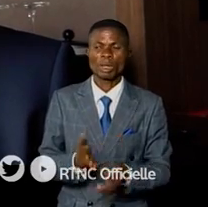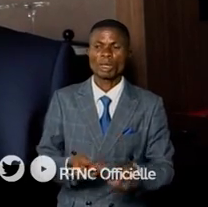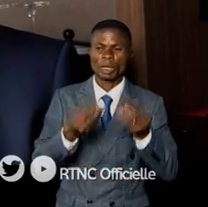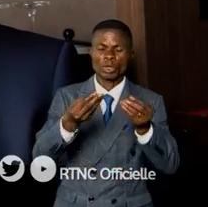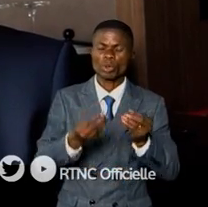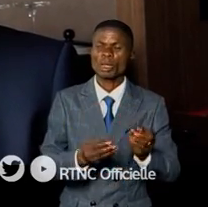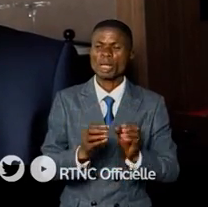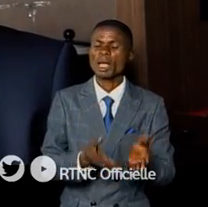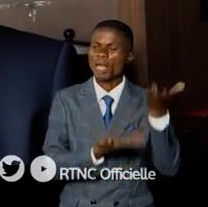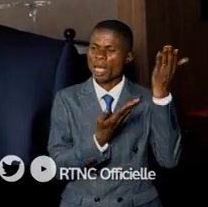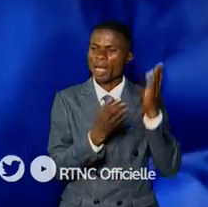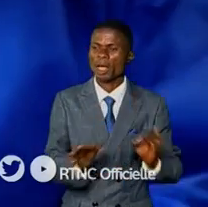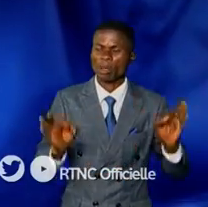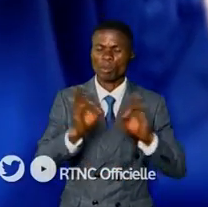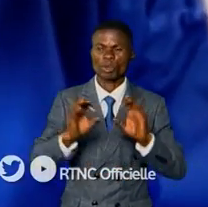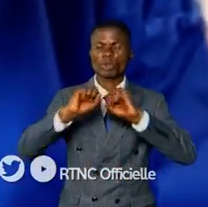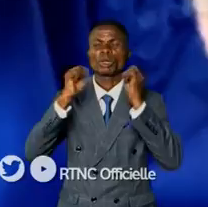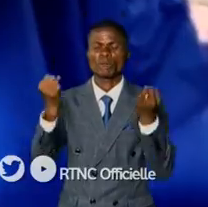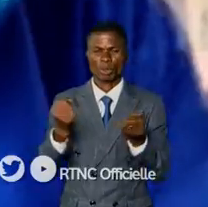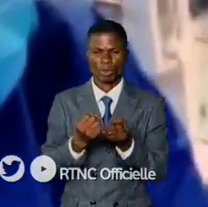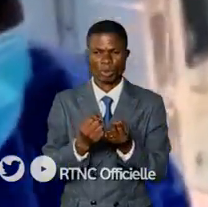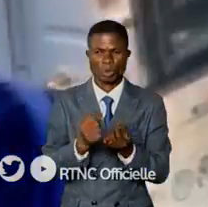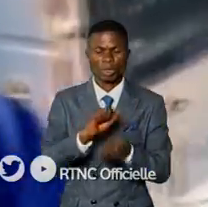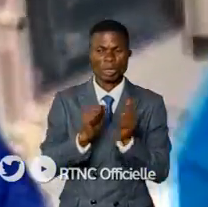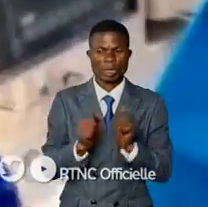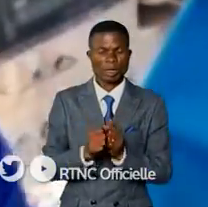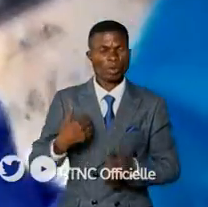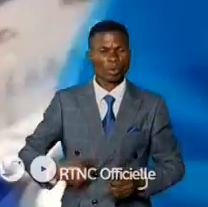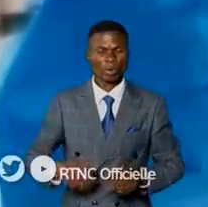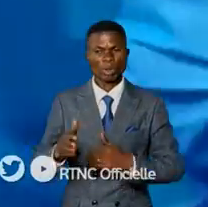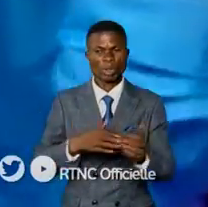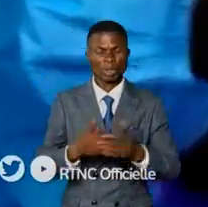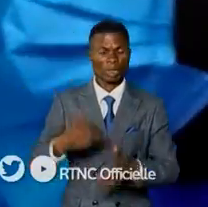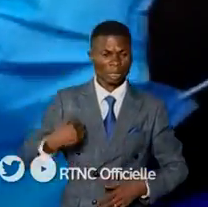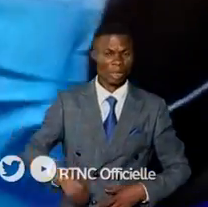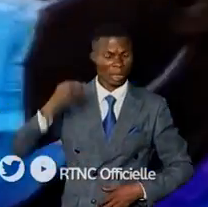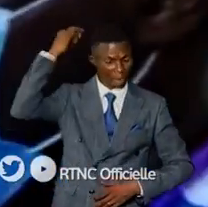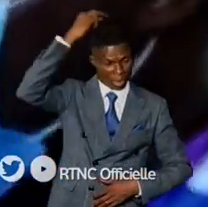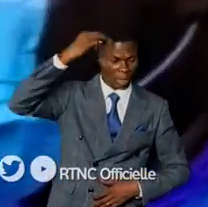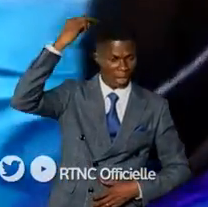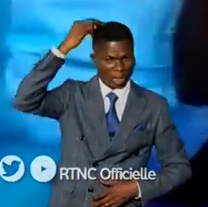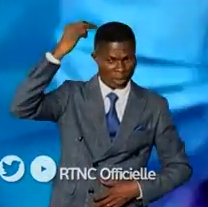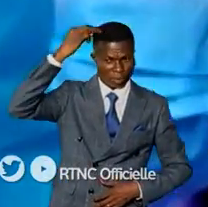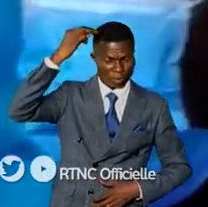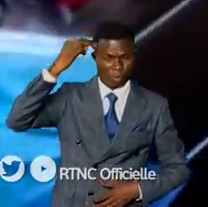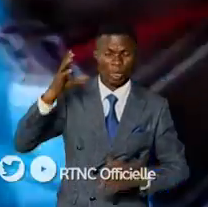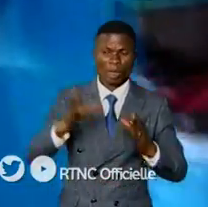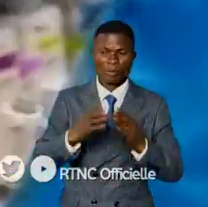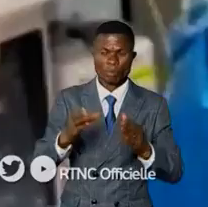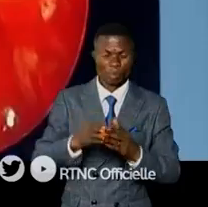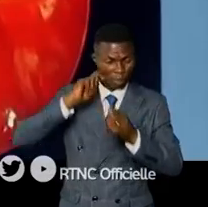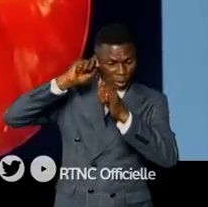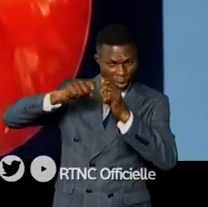impact positif dans mon pays d'origine. En termes beaucoup plus simples, une chirurgie du cerveau, juste avec